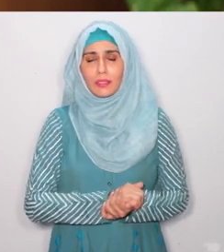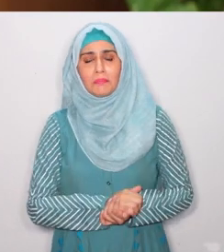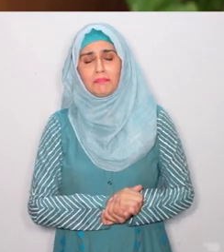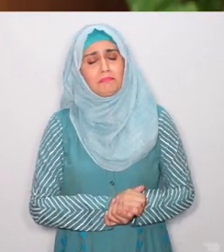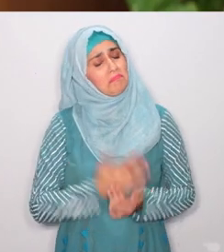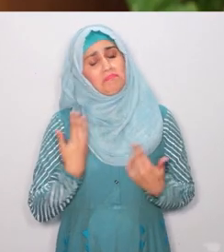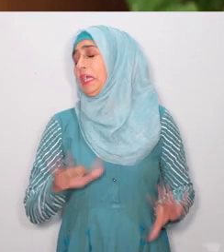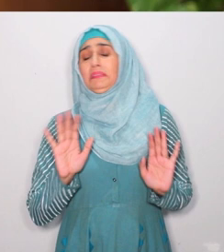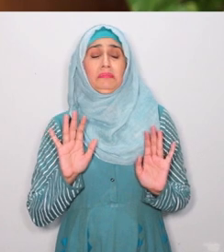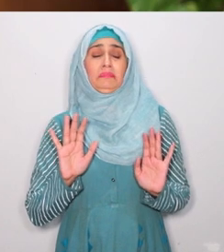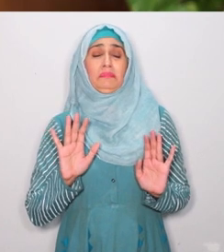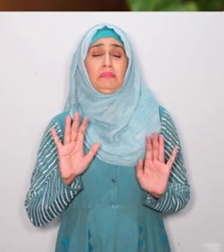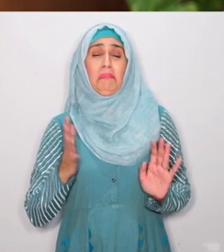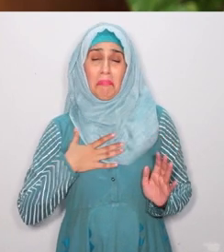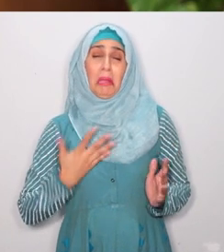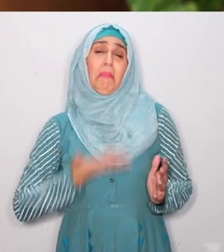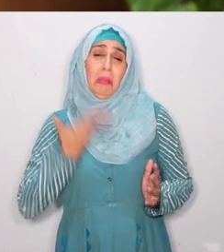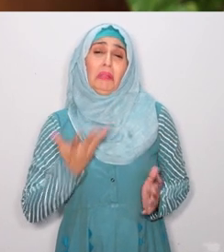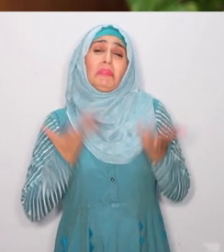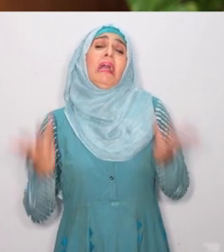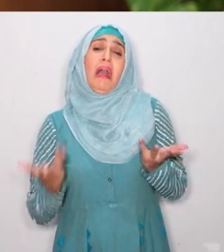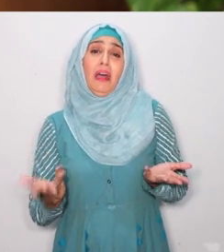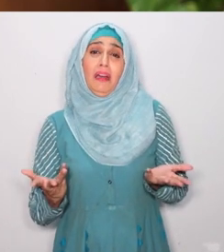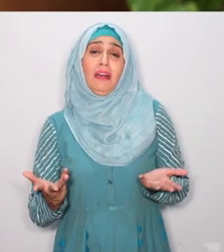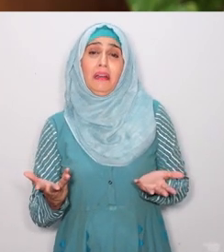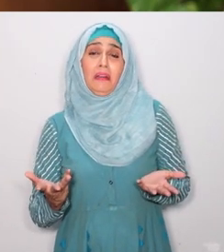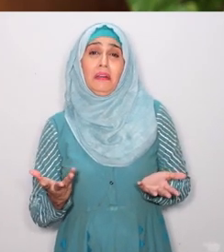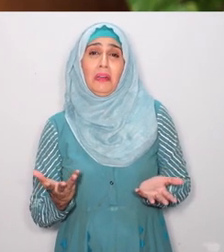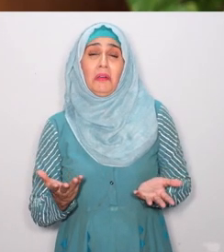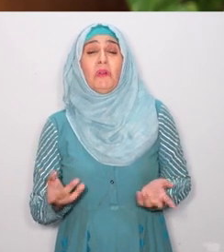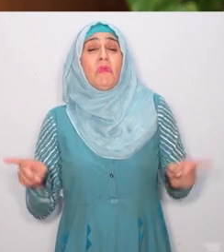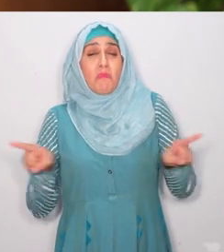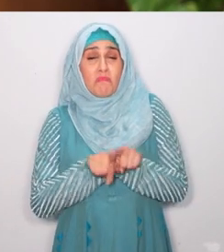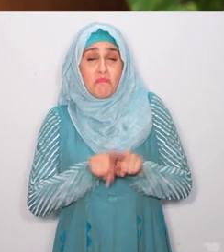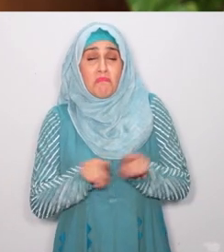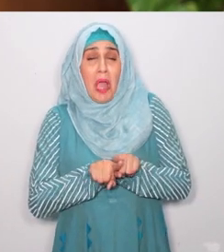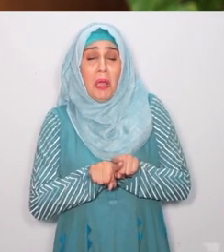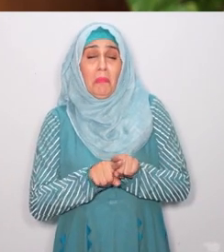क्या बताऊं, हुआ कुछ यूं है कि,